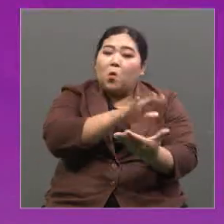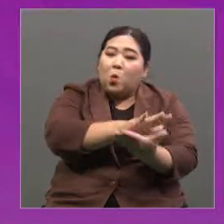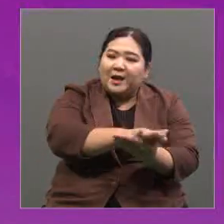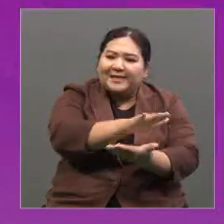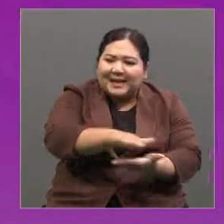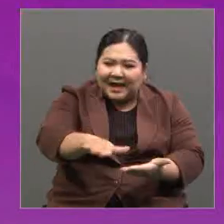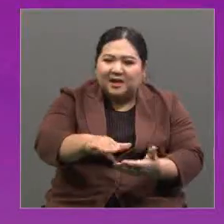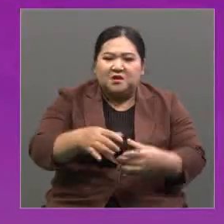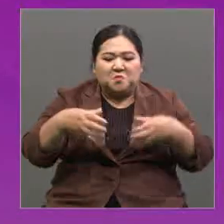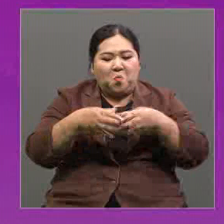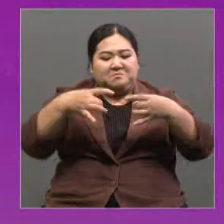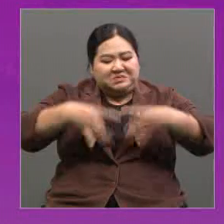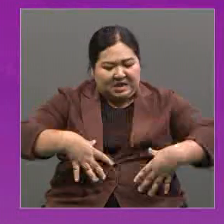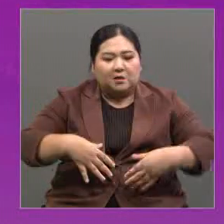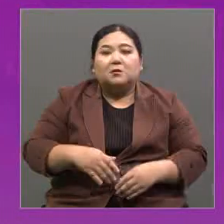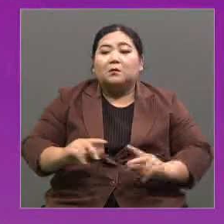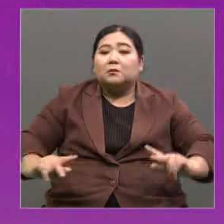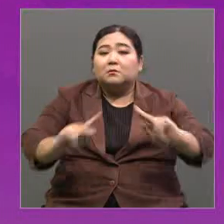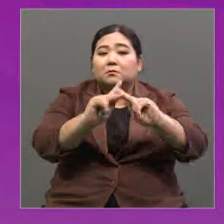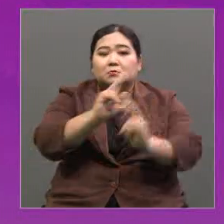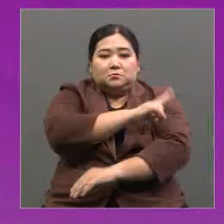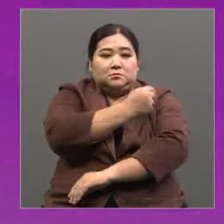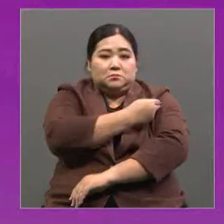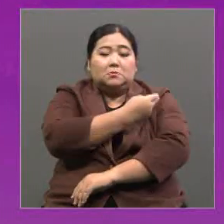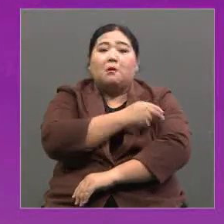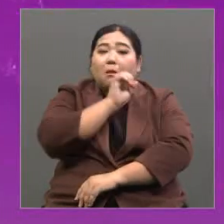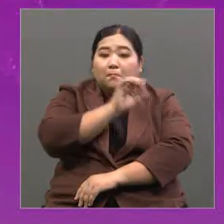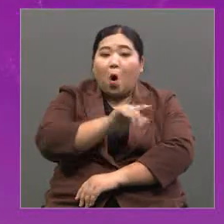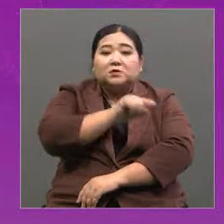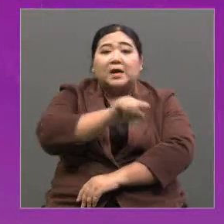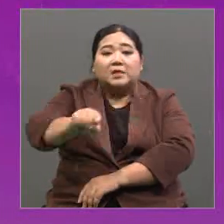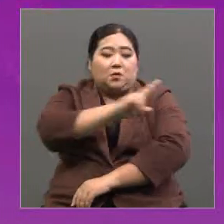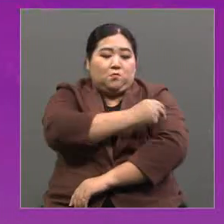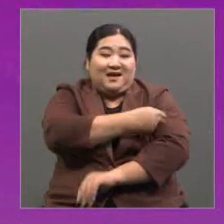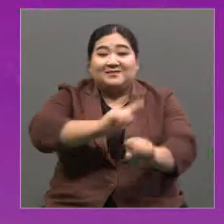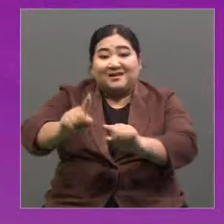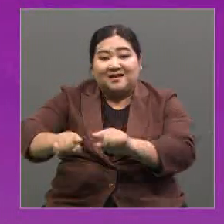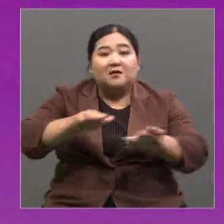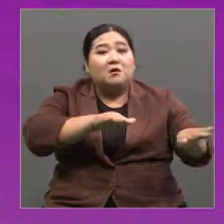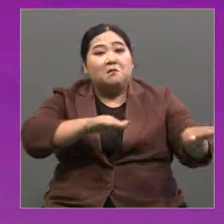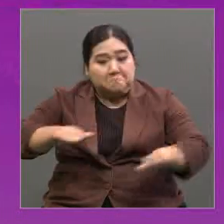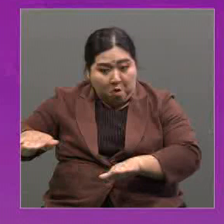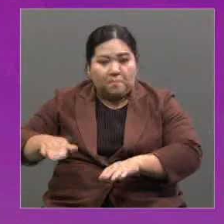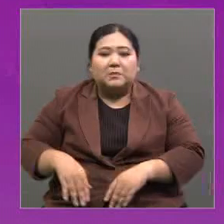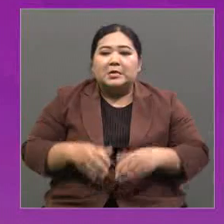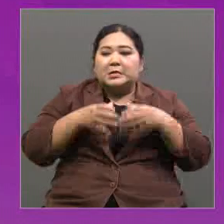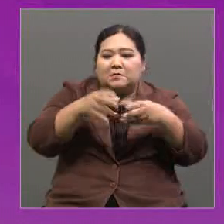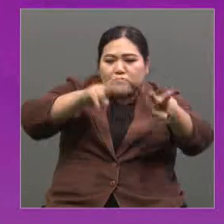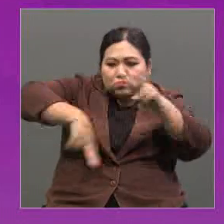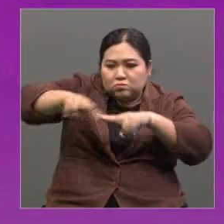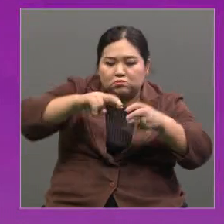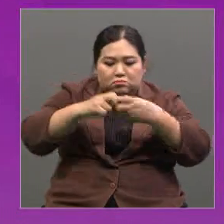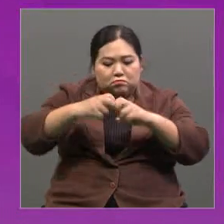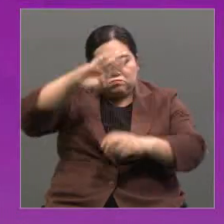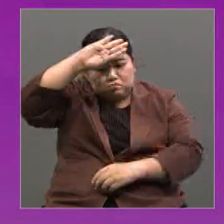เล็กเป็นกลุ่มเสี่ยงทางกระทรวงสาธารณสุขจึงสั่งการทุกโรงพยาบาลให้เตรียมพร้อมรับมือแล้วก็ส่งทีมสอบสวนโรคนะ